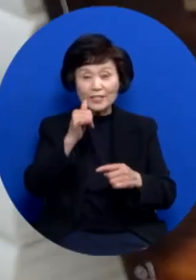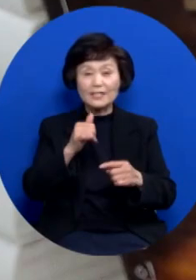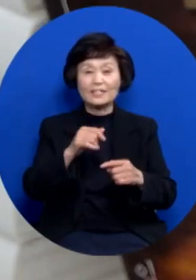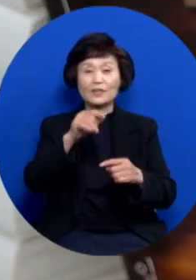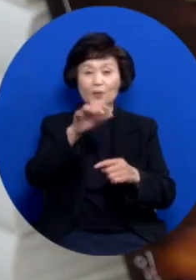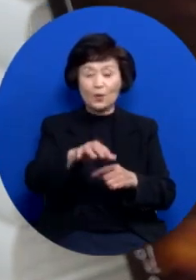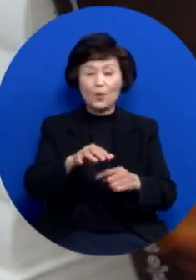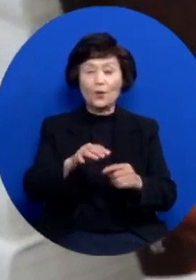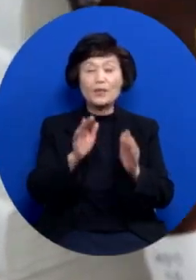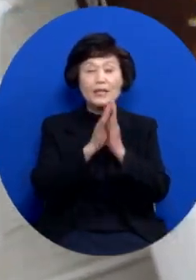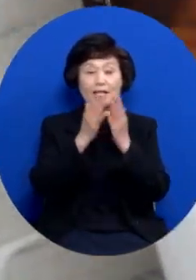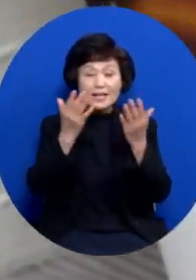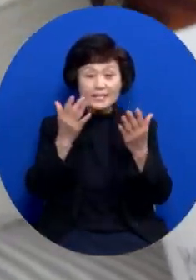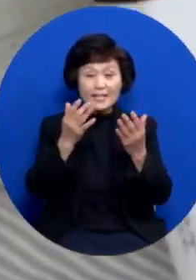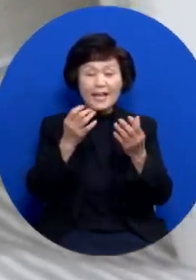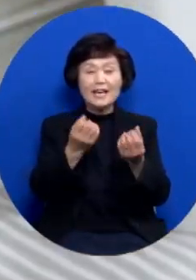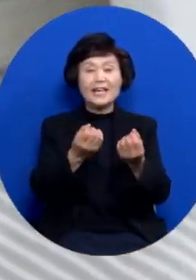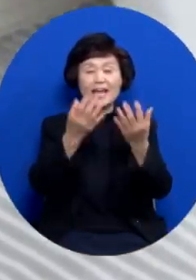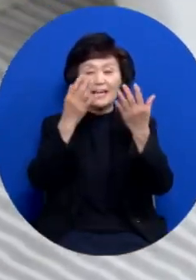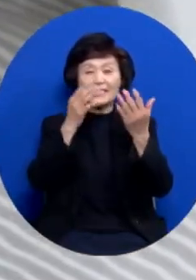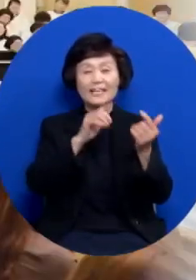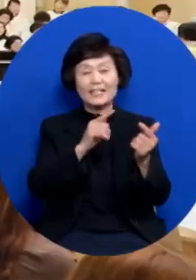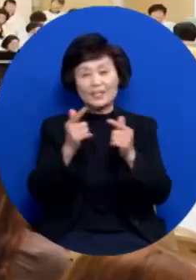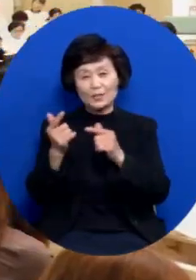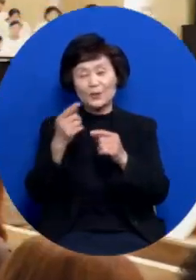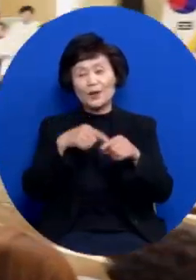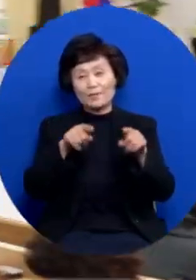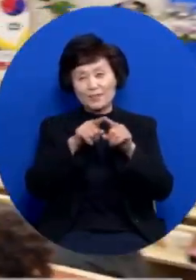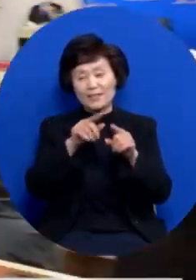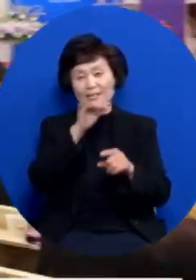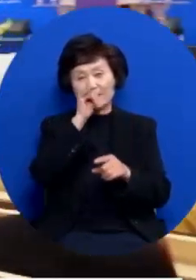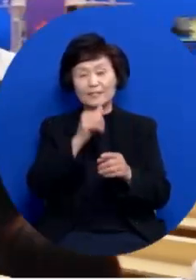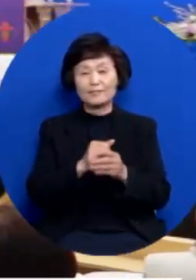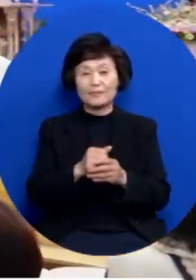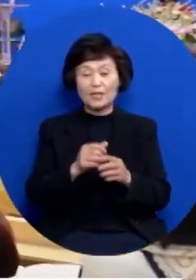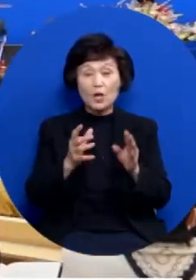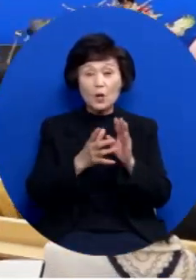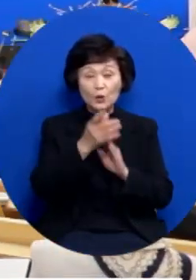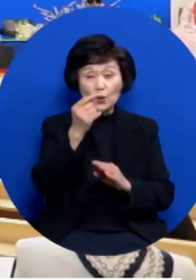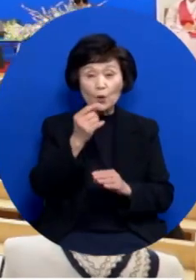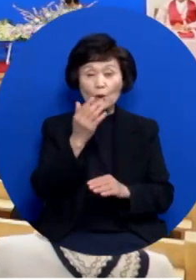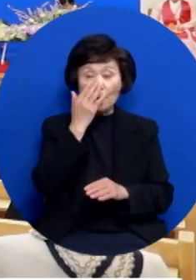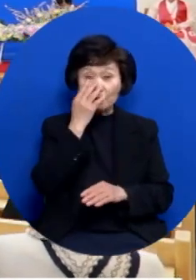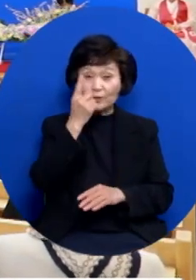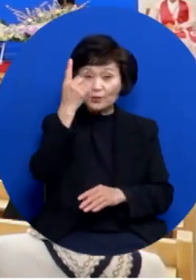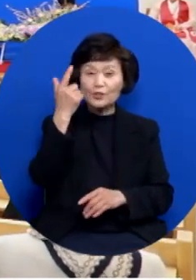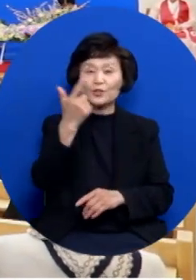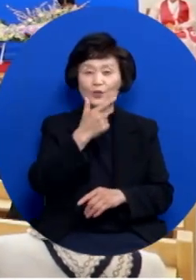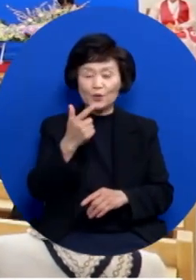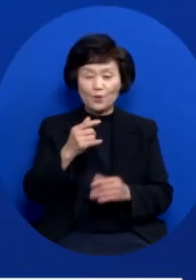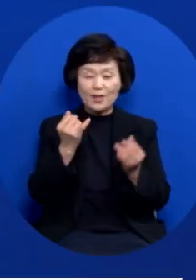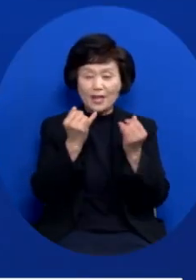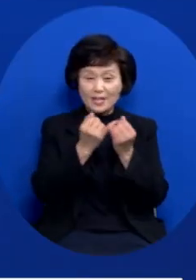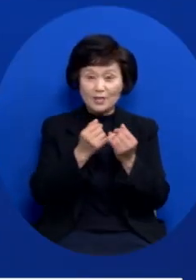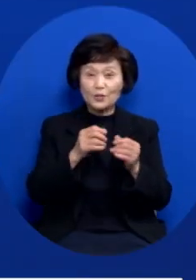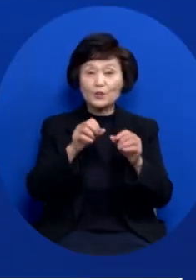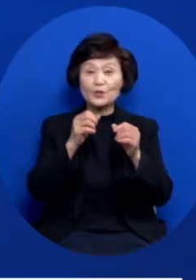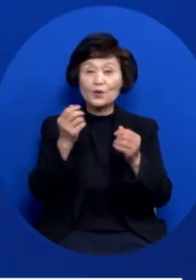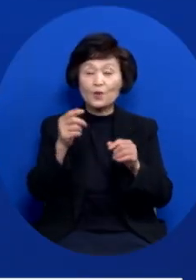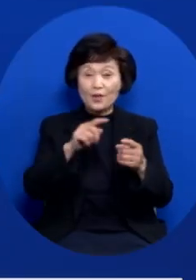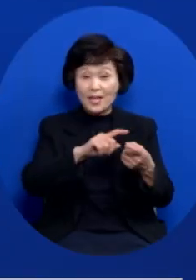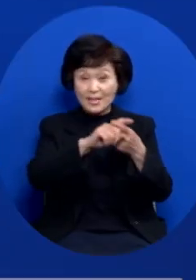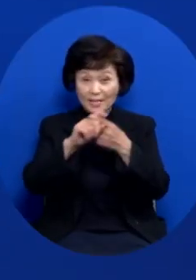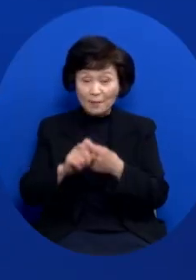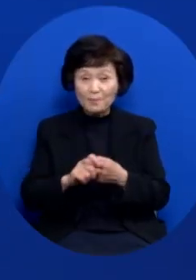저자 간증 등의 프로그램이 진행됐습니다. 대한예수교 장로회 통합 순천노회 여전도회 연합회가